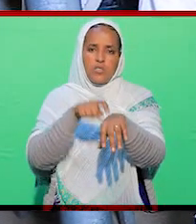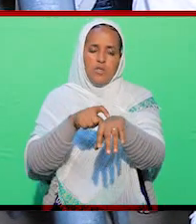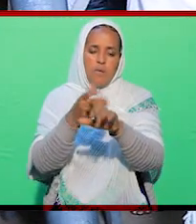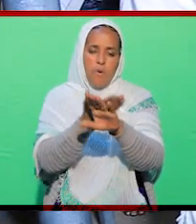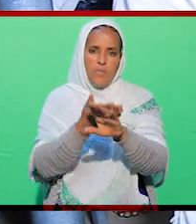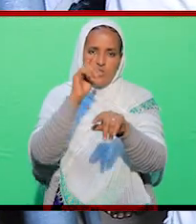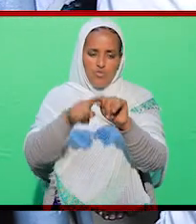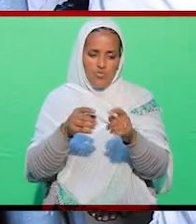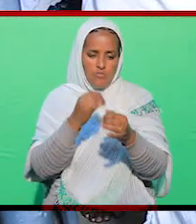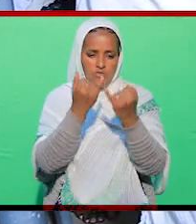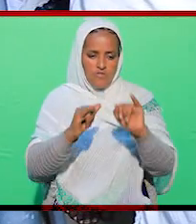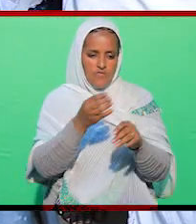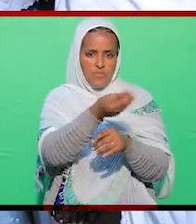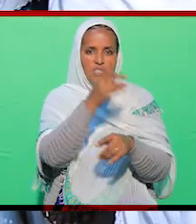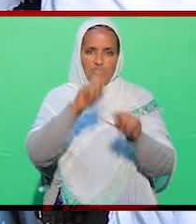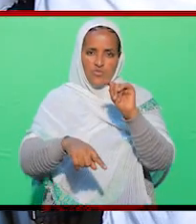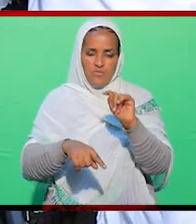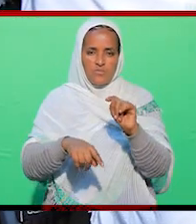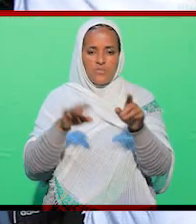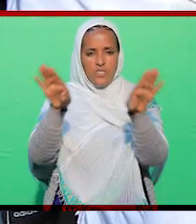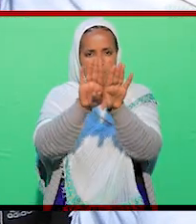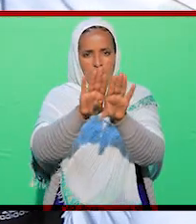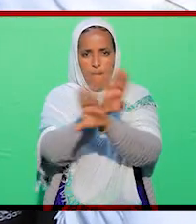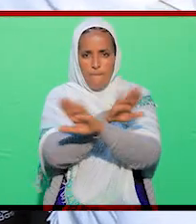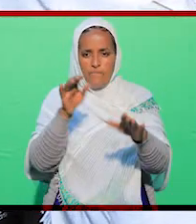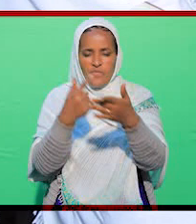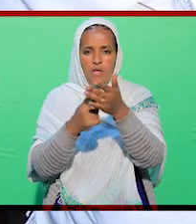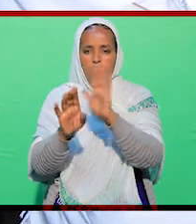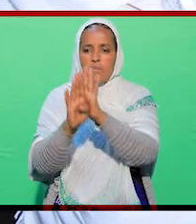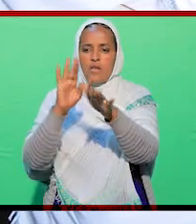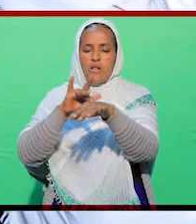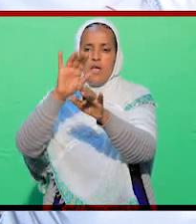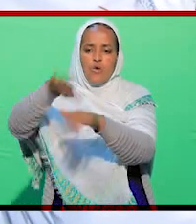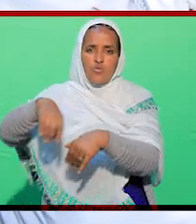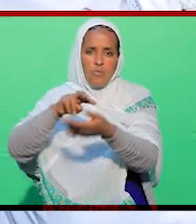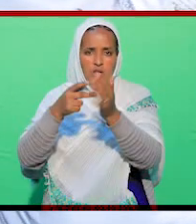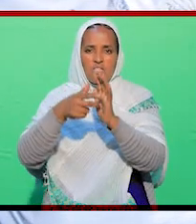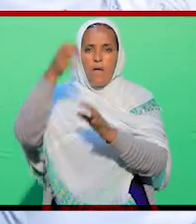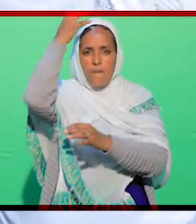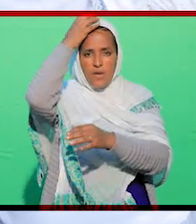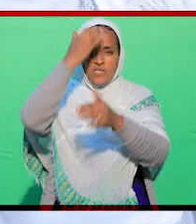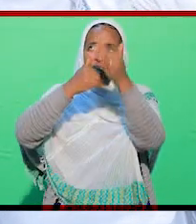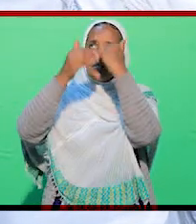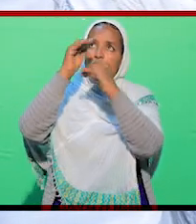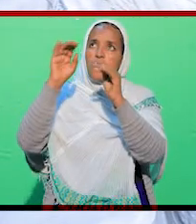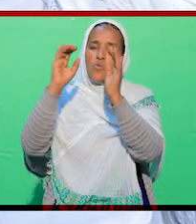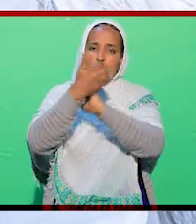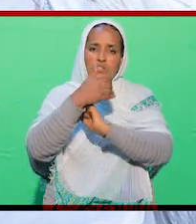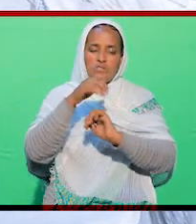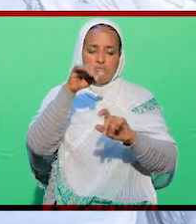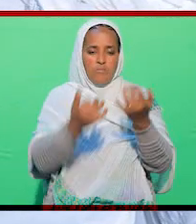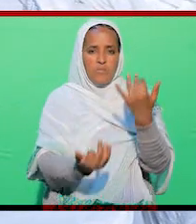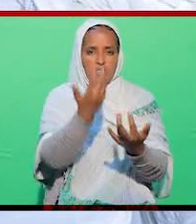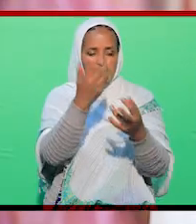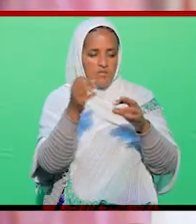ነበር። ማማለድ አይችሉም፣ ያን ጊዜ አይቻልም፣ ተዘጋ ተባለ። ከዚያ በኋላ በር ላይ ቀሩ ማለት ከመንግሥተ ሰማይ አፍአ